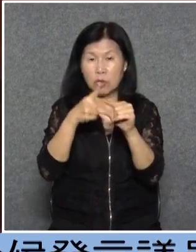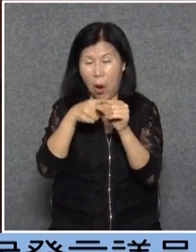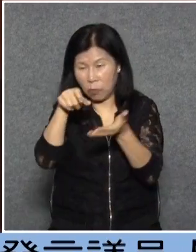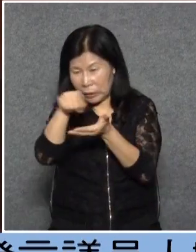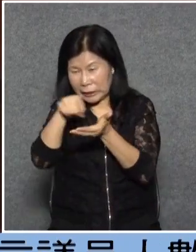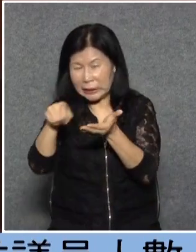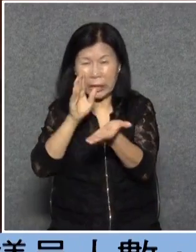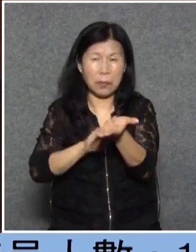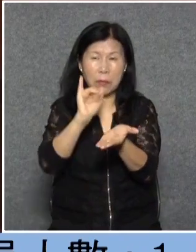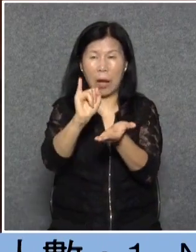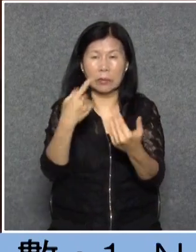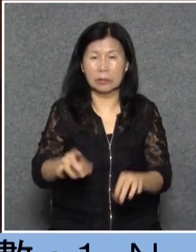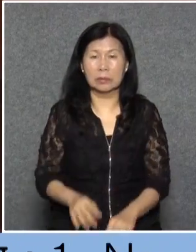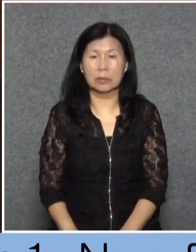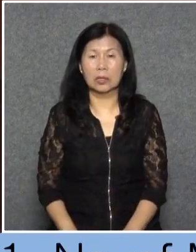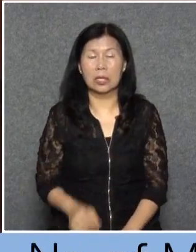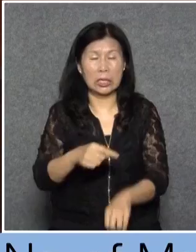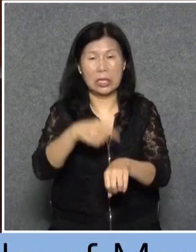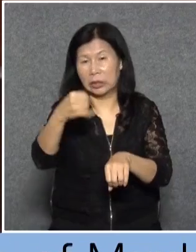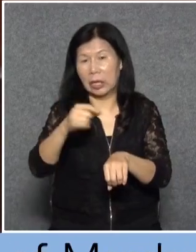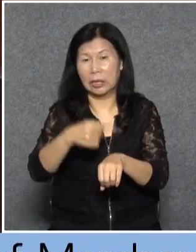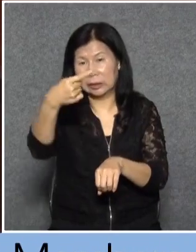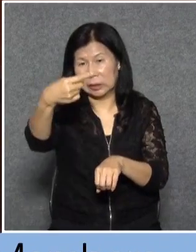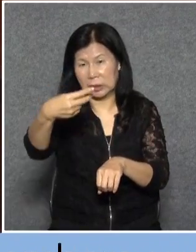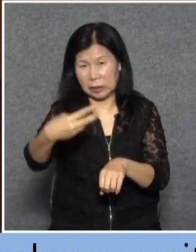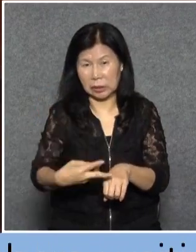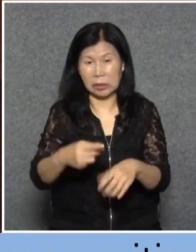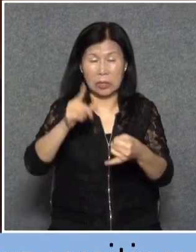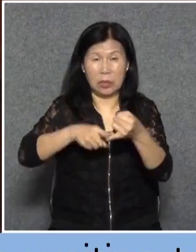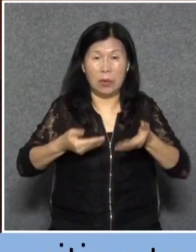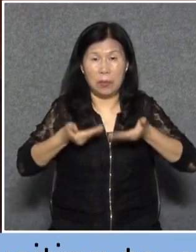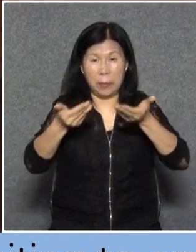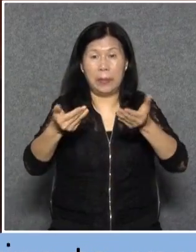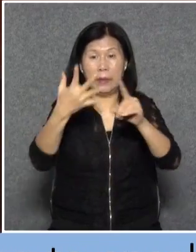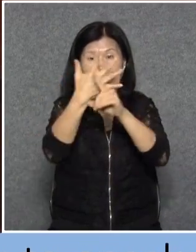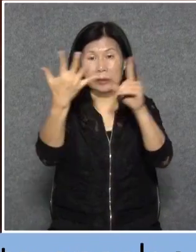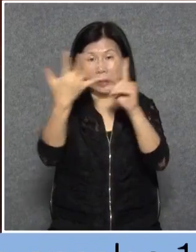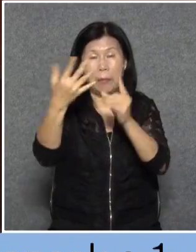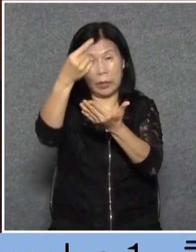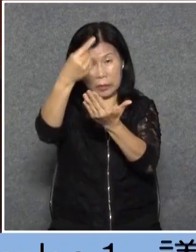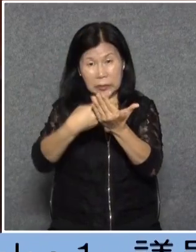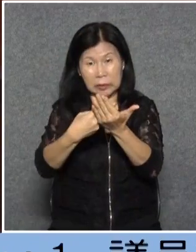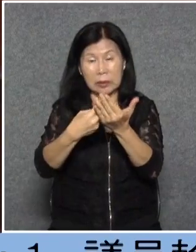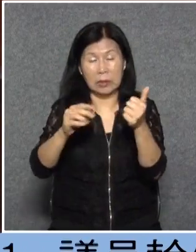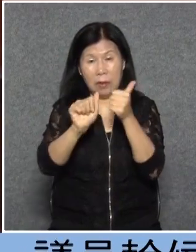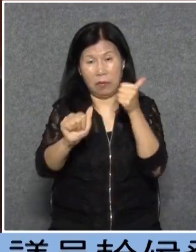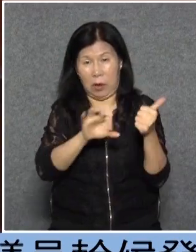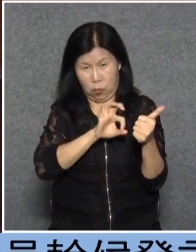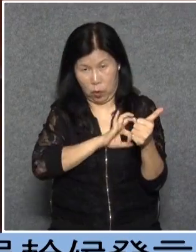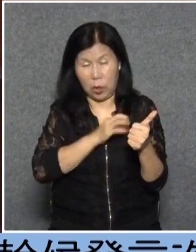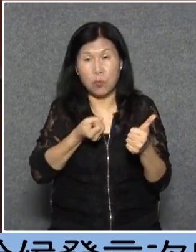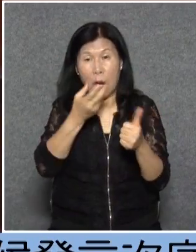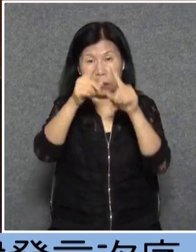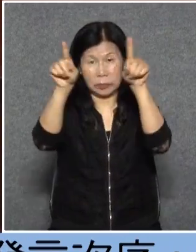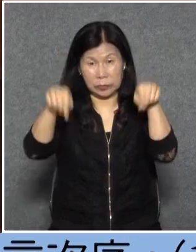問題，咁但係就冇時間逐條提出，最後提交咗15條修正案就喺個法案委員會裏邊。